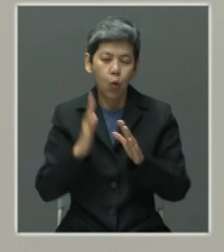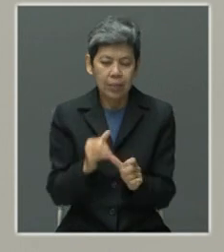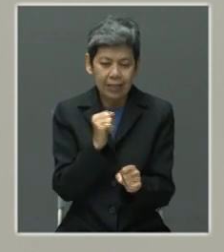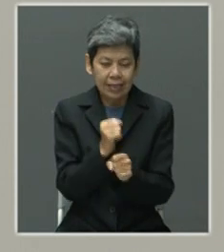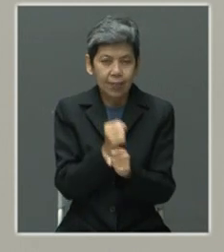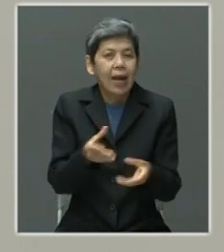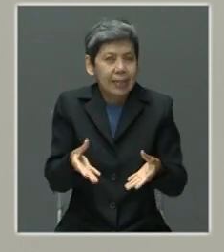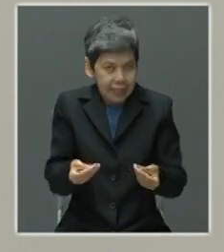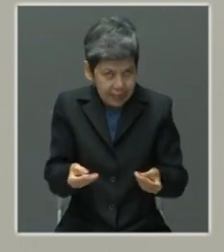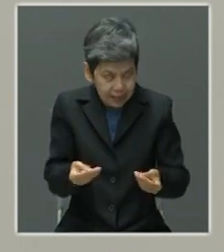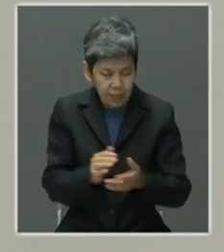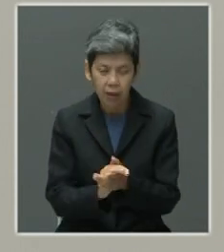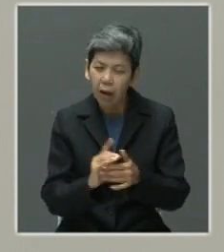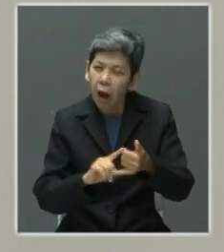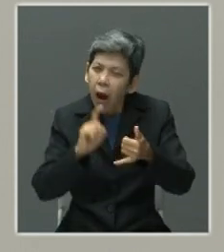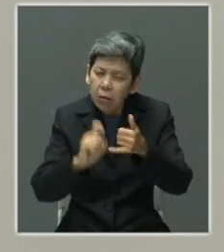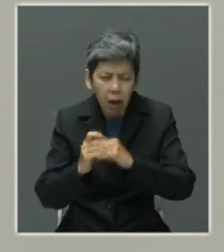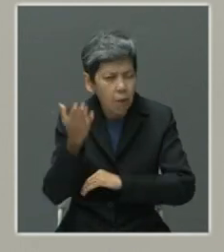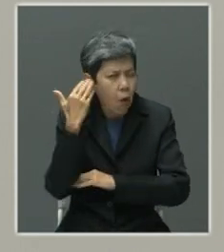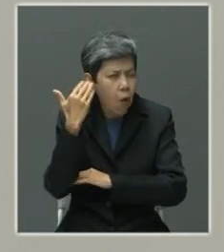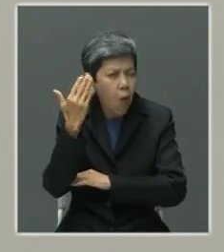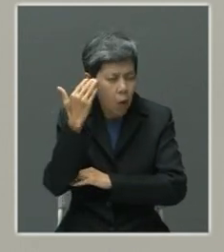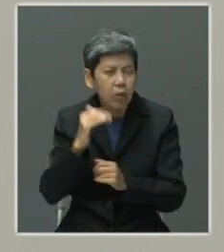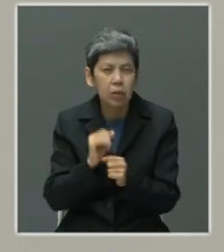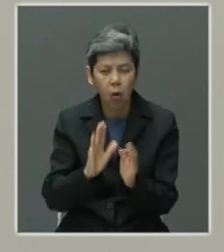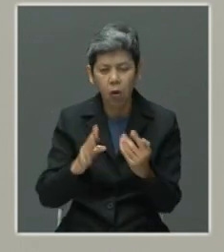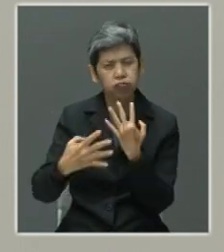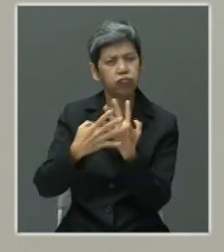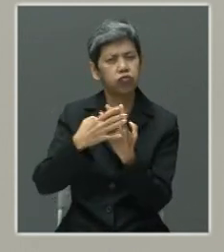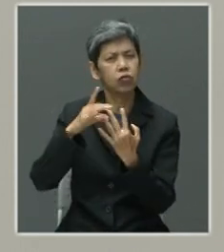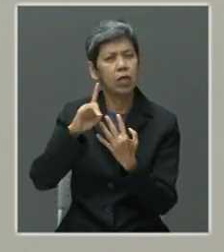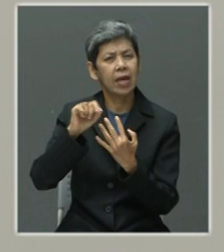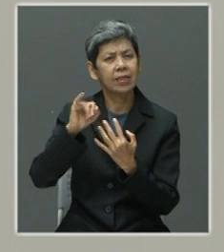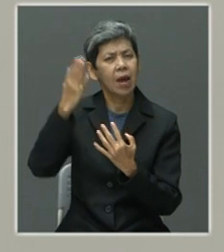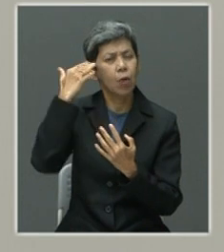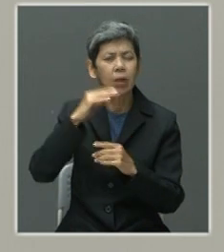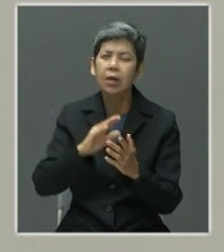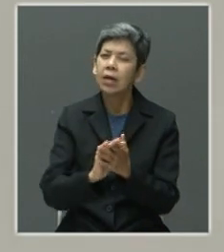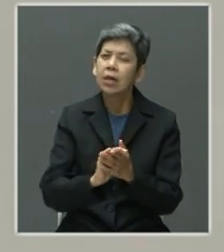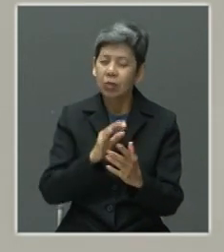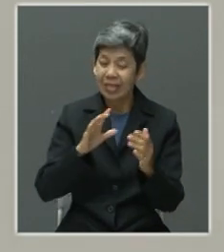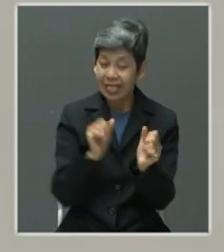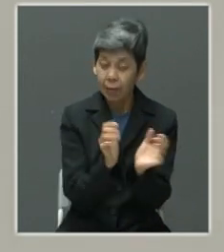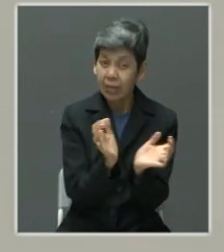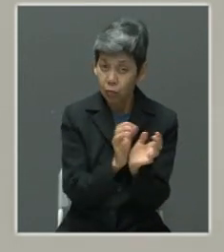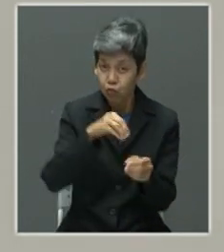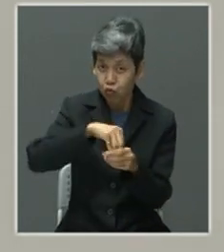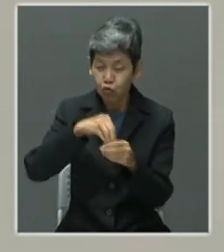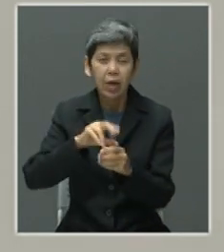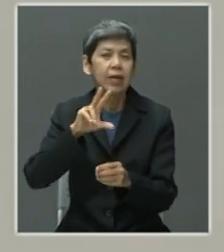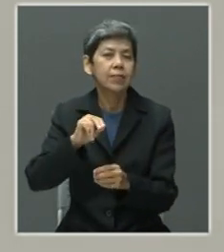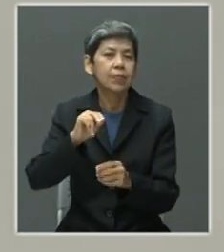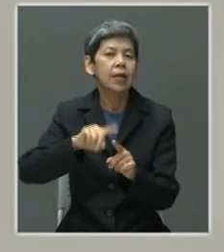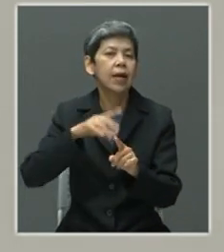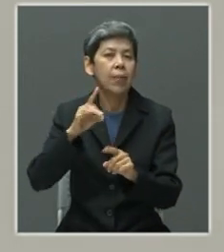พนักงานที่ดินซึ่งเสียชีวิตอย่างผิดปกติภายในห้องขังของ DSI ในวันที่ถูกจับกุมตัวนะครับเมื่อวันที่30